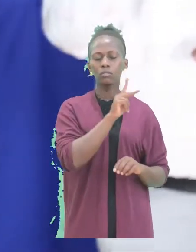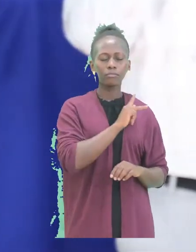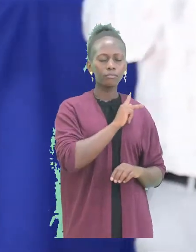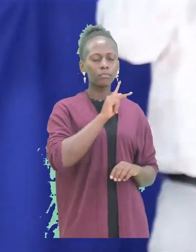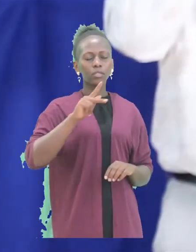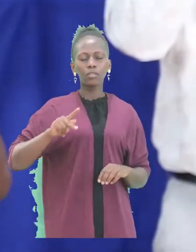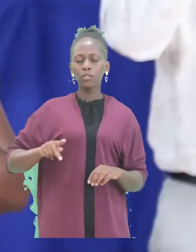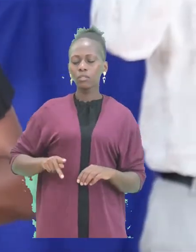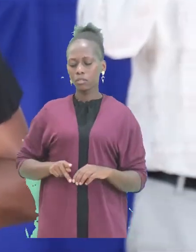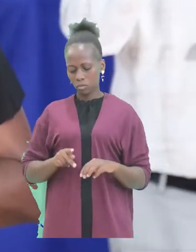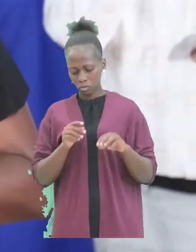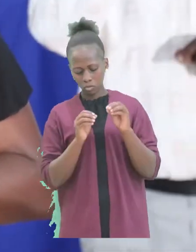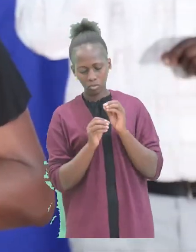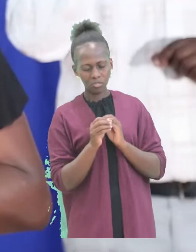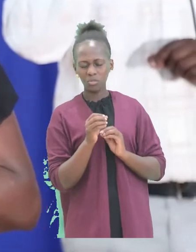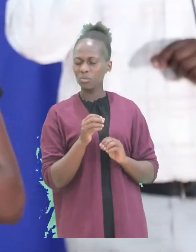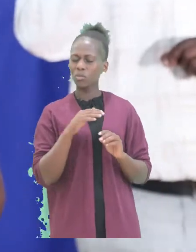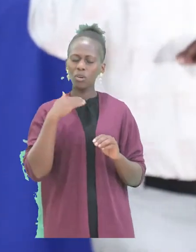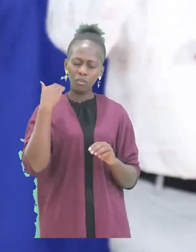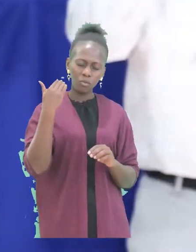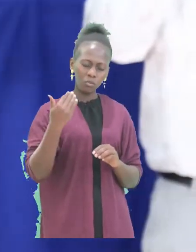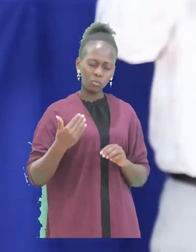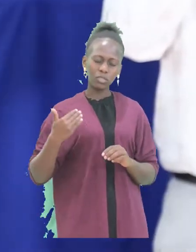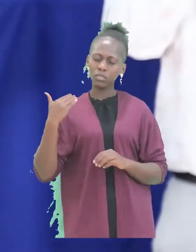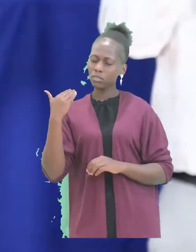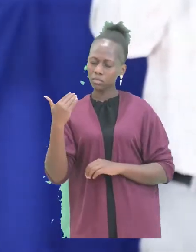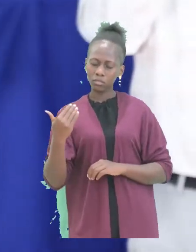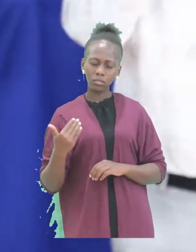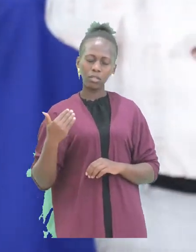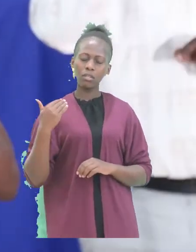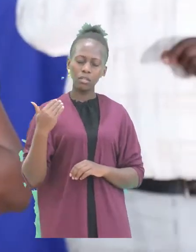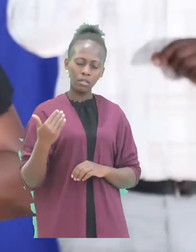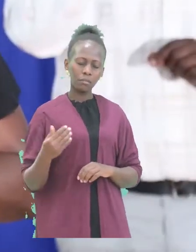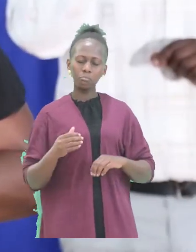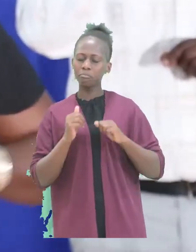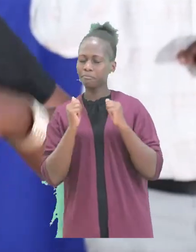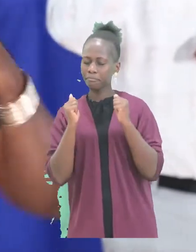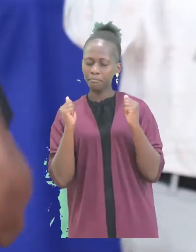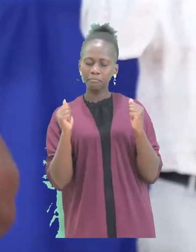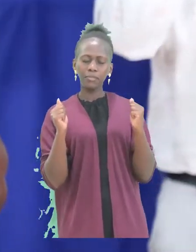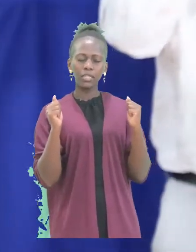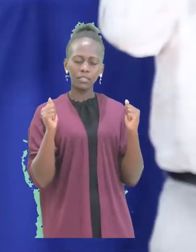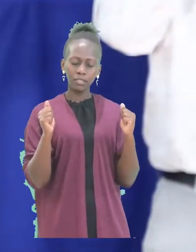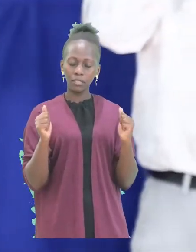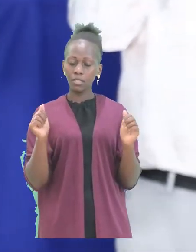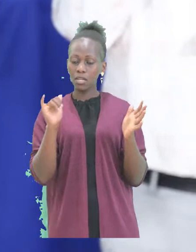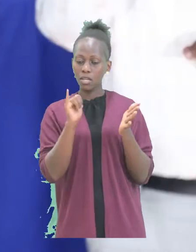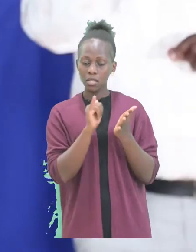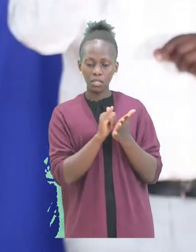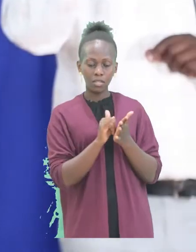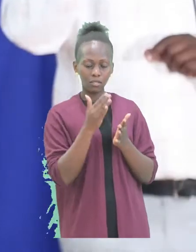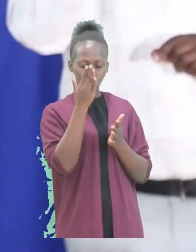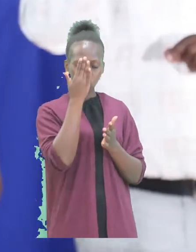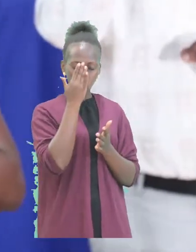Unatembea mbele zetu Mungu Baba, kwa vile unastahili sifa. Ndiyo maana tuko mbele zako